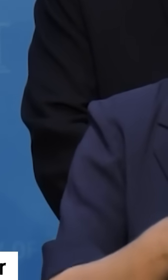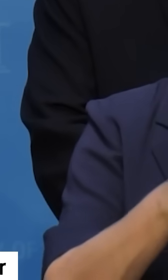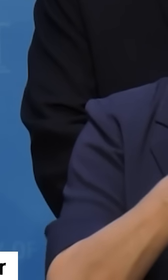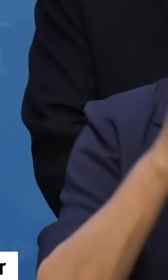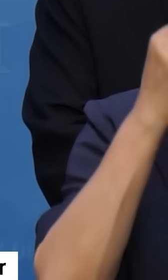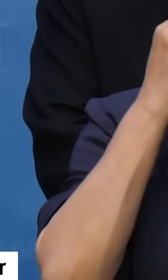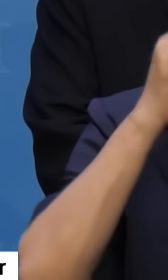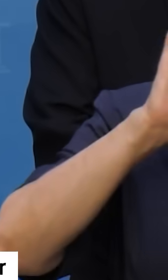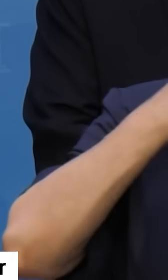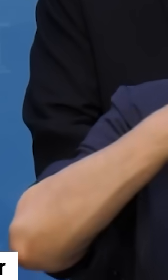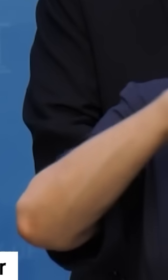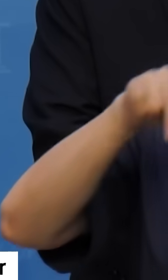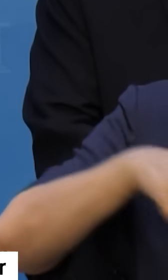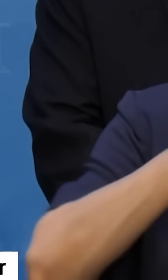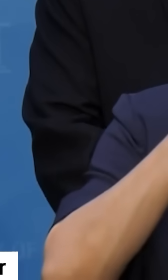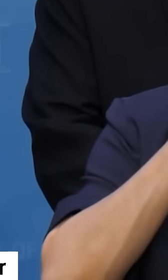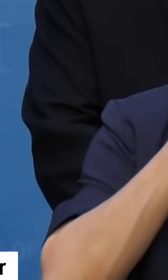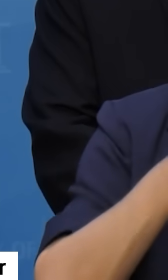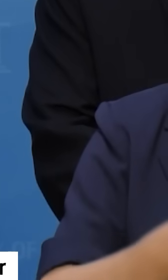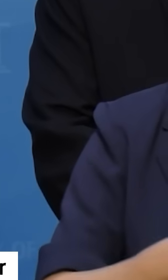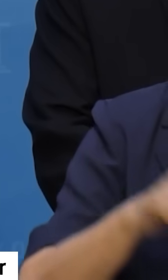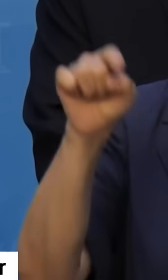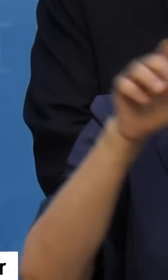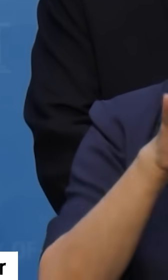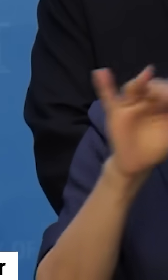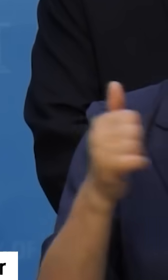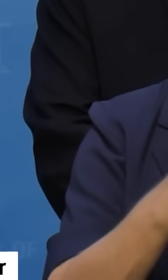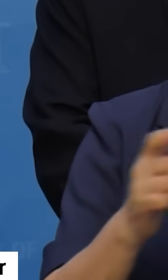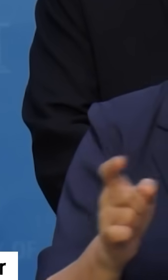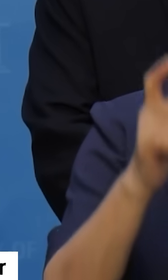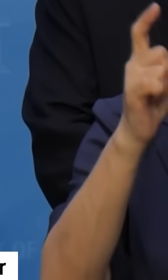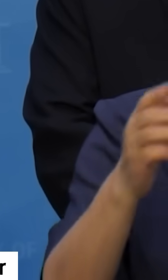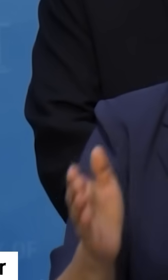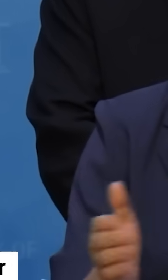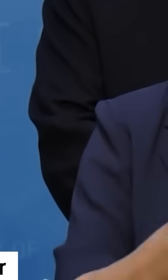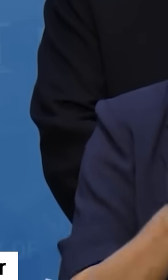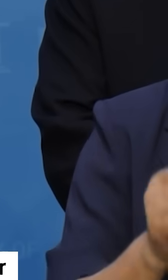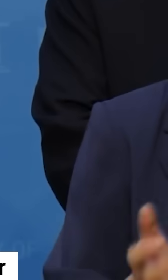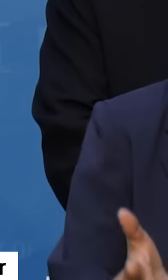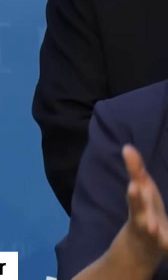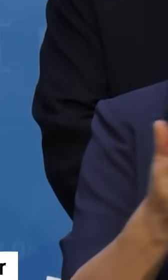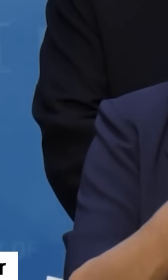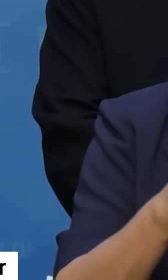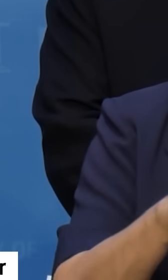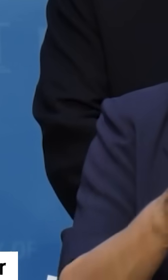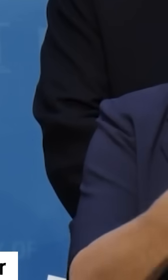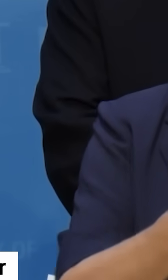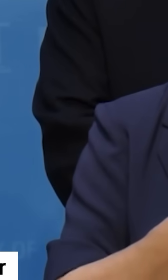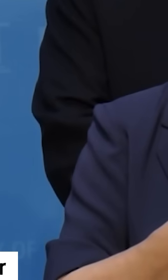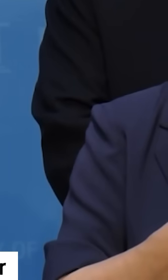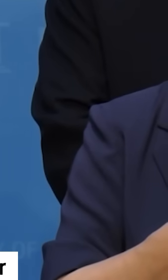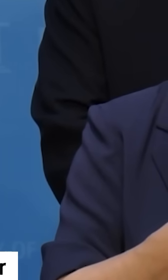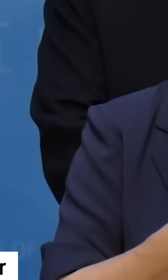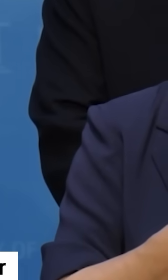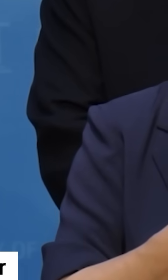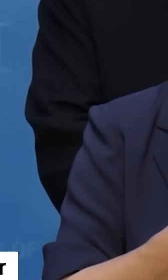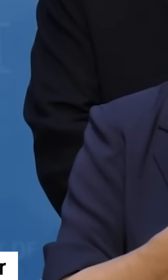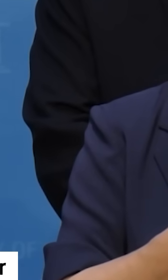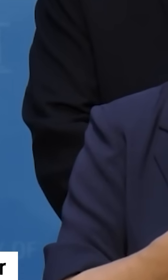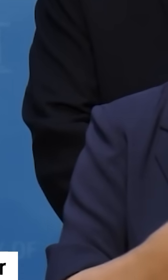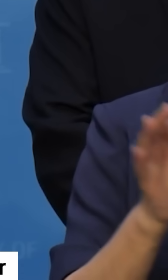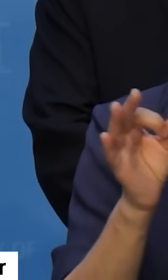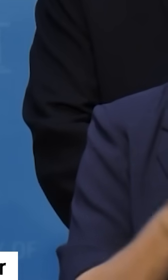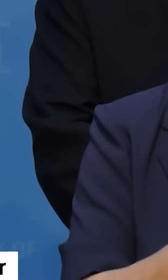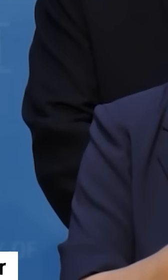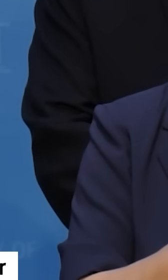없는 어려운 지경인데 정치인들의 논쟁과 선동으로 인해서 손님이 아예